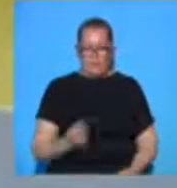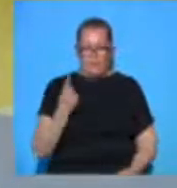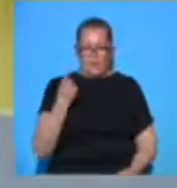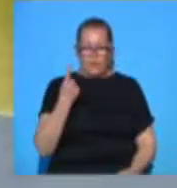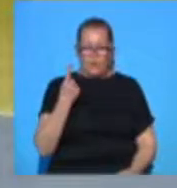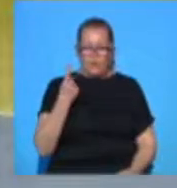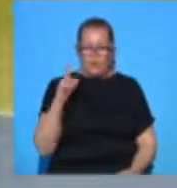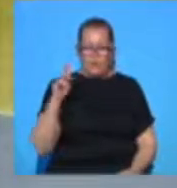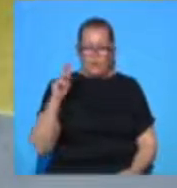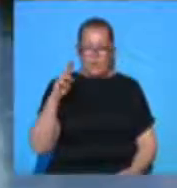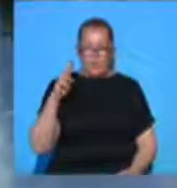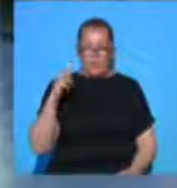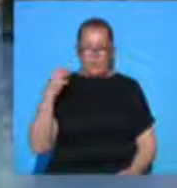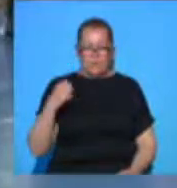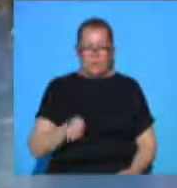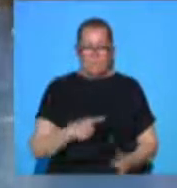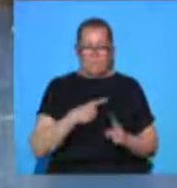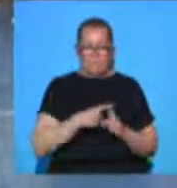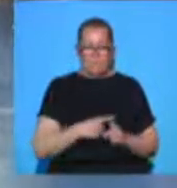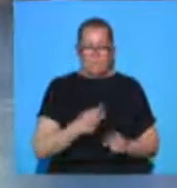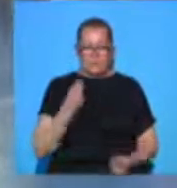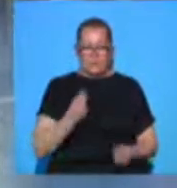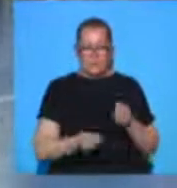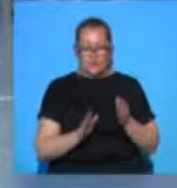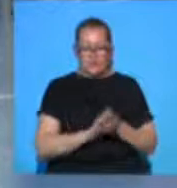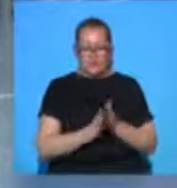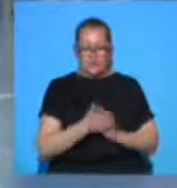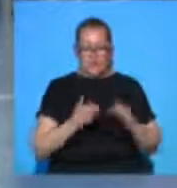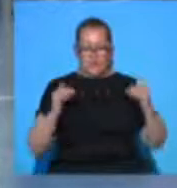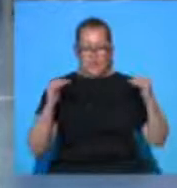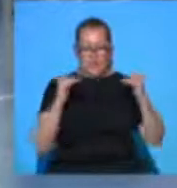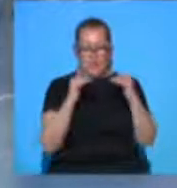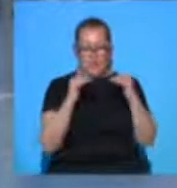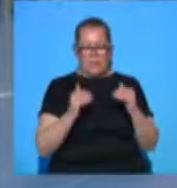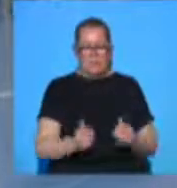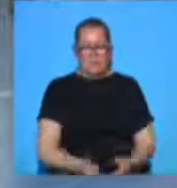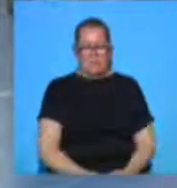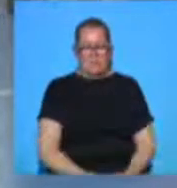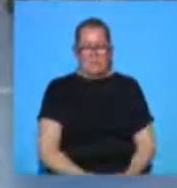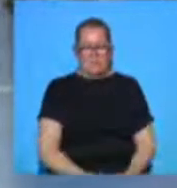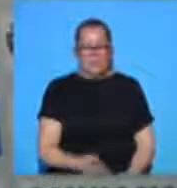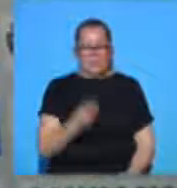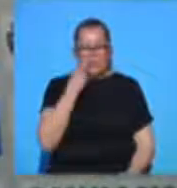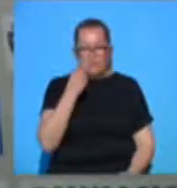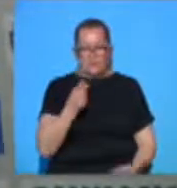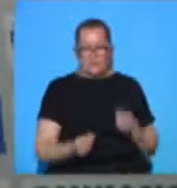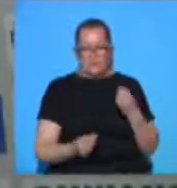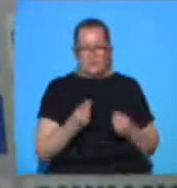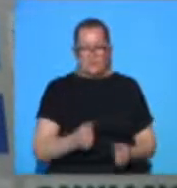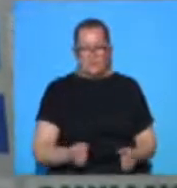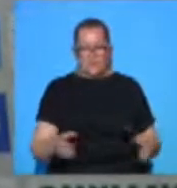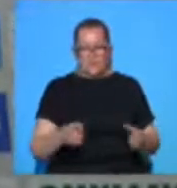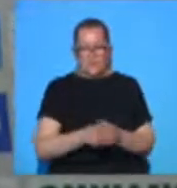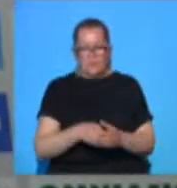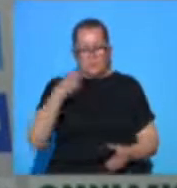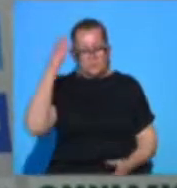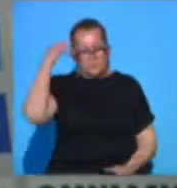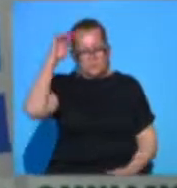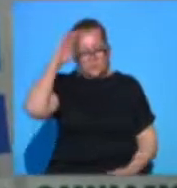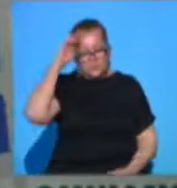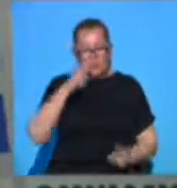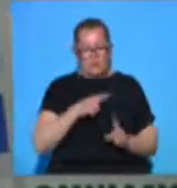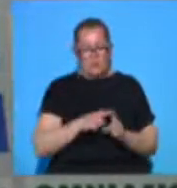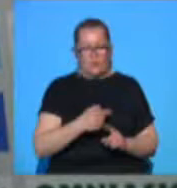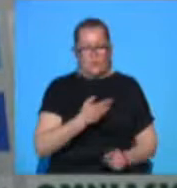un gol avantaj. Meciul s-a terminat la egalitate. Am văzut meciul ce l-a făcut Slatine, echipa Slatinei împotriva